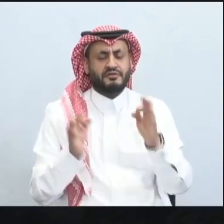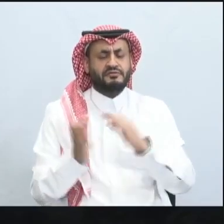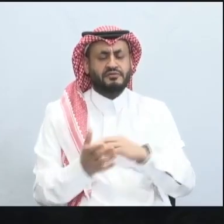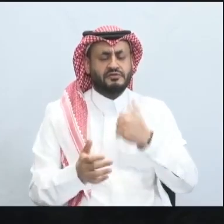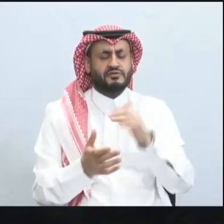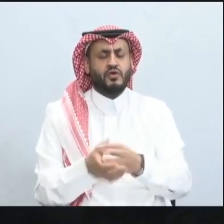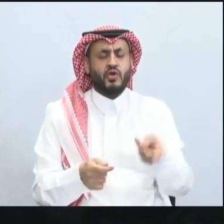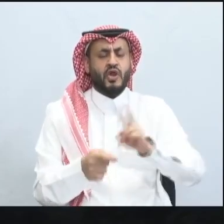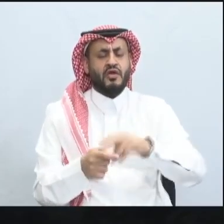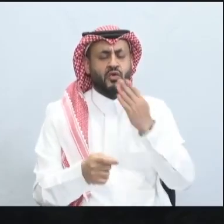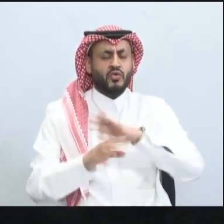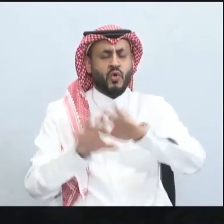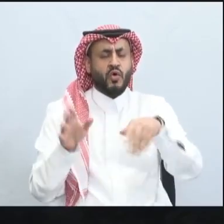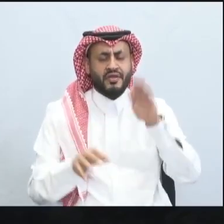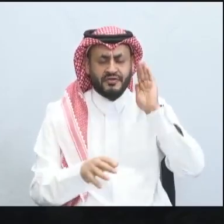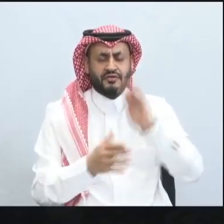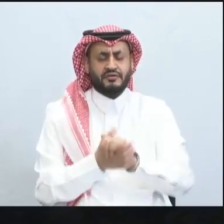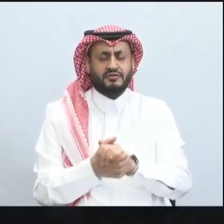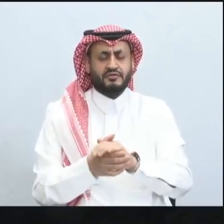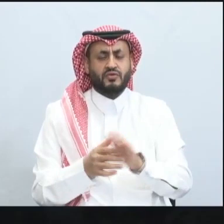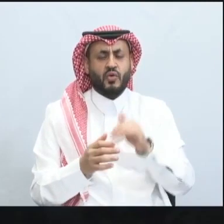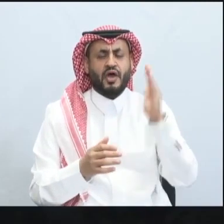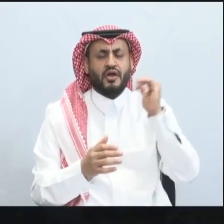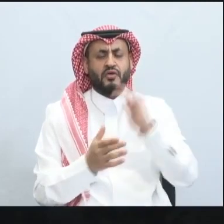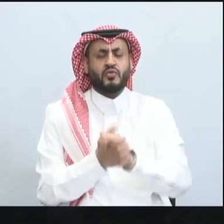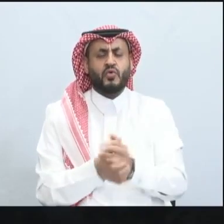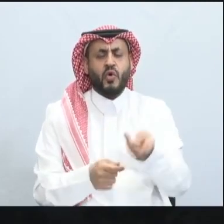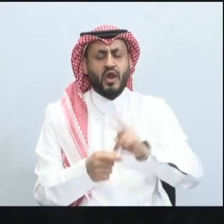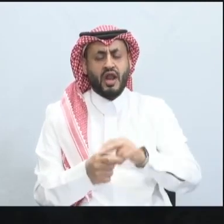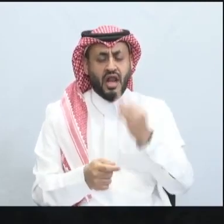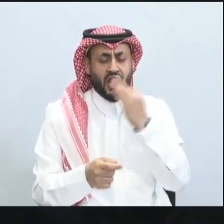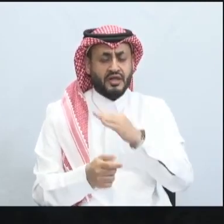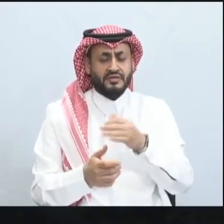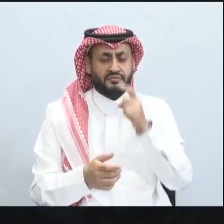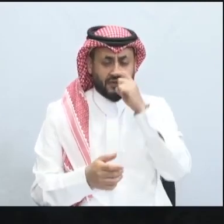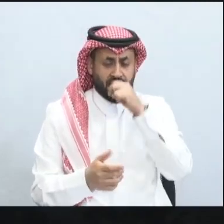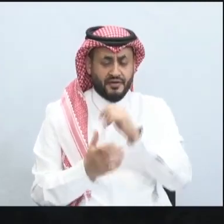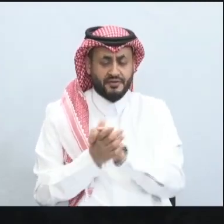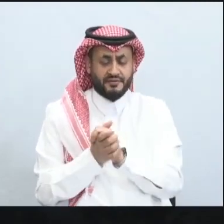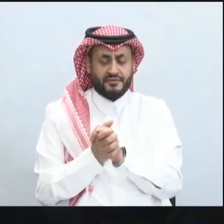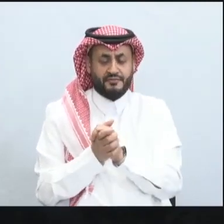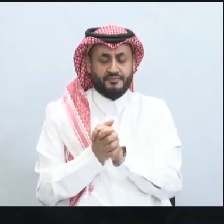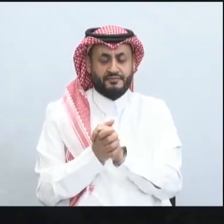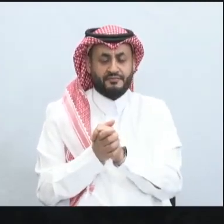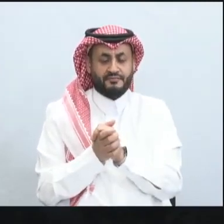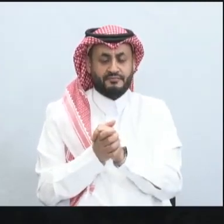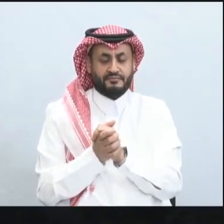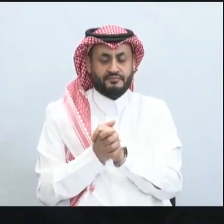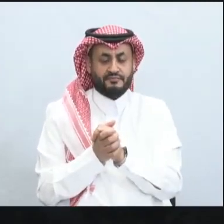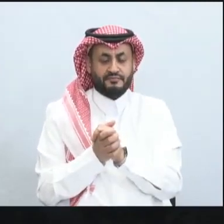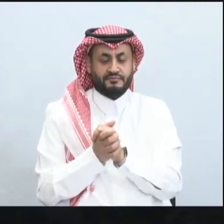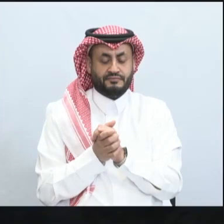تقرا في جميع الركعات في صلوات في الصلوات المفروضه وغيرها من الصلوات النوافل